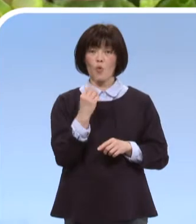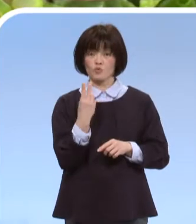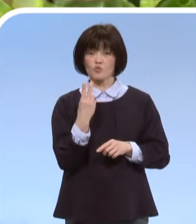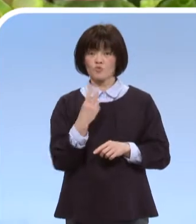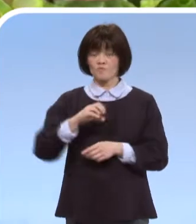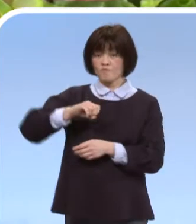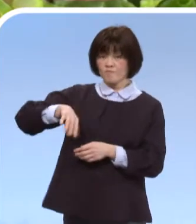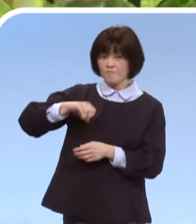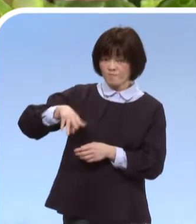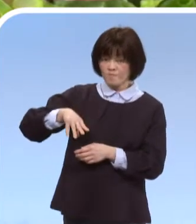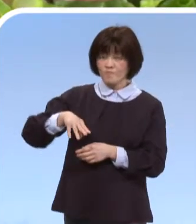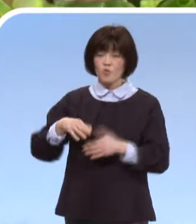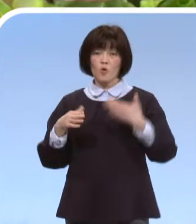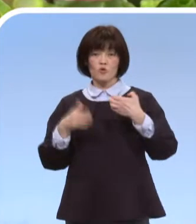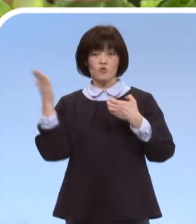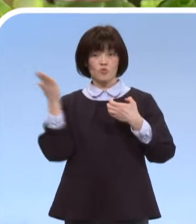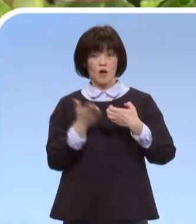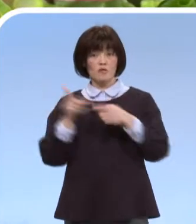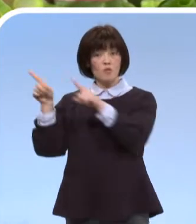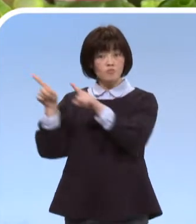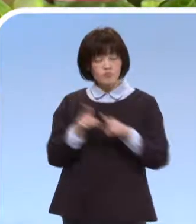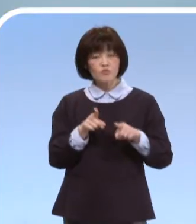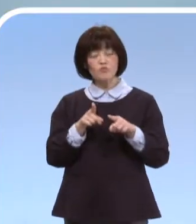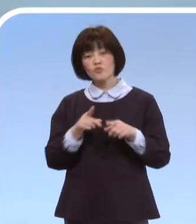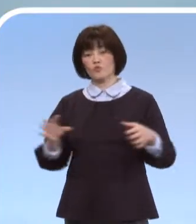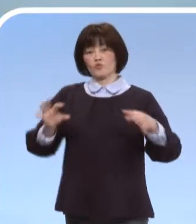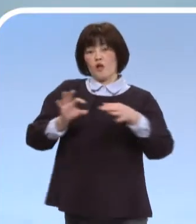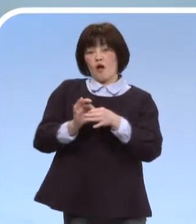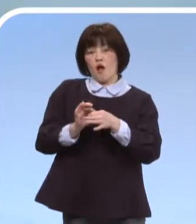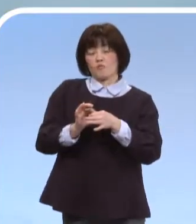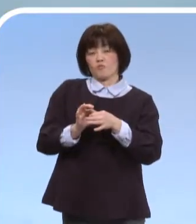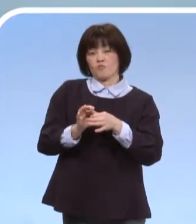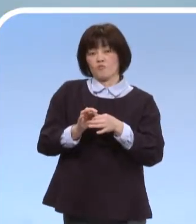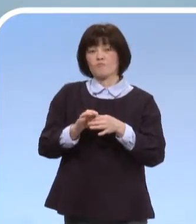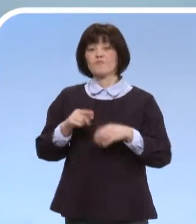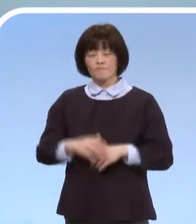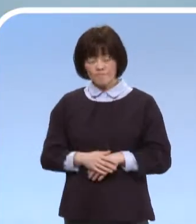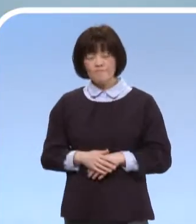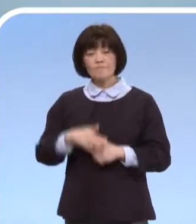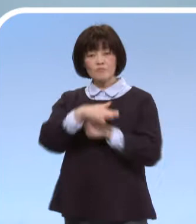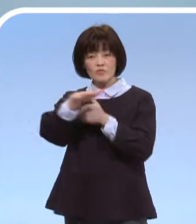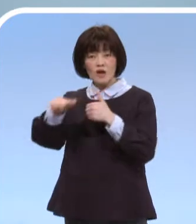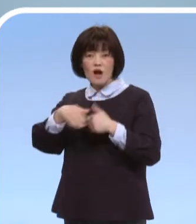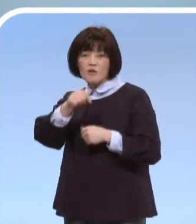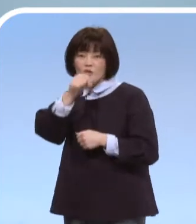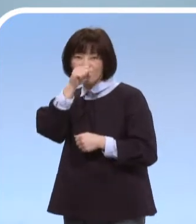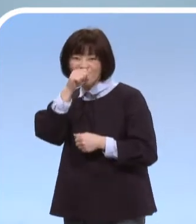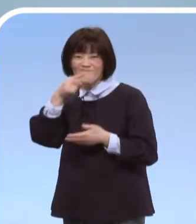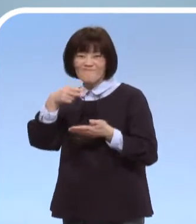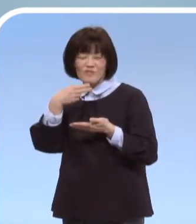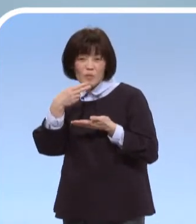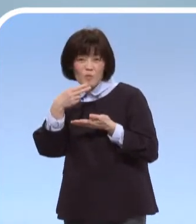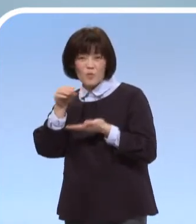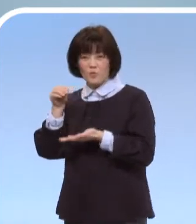以上減らせる商品になってますので、こういう環境負荷の低い食の選択肢を